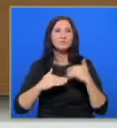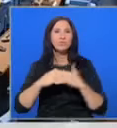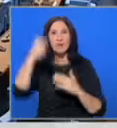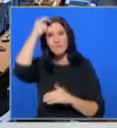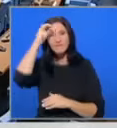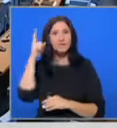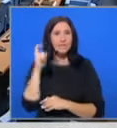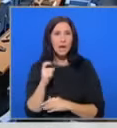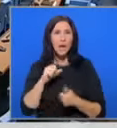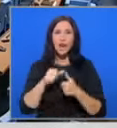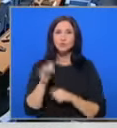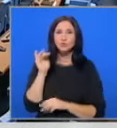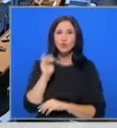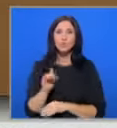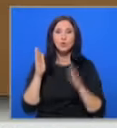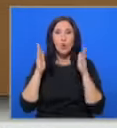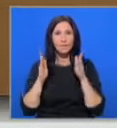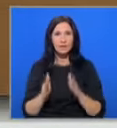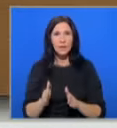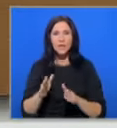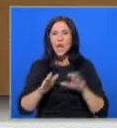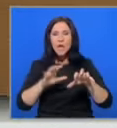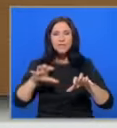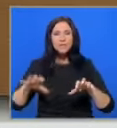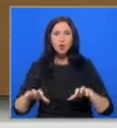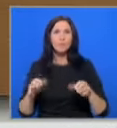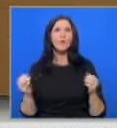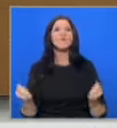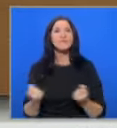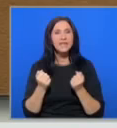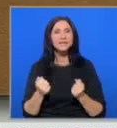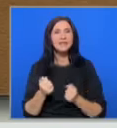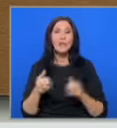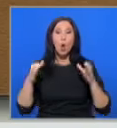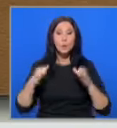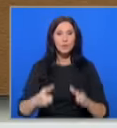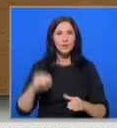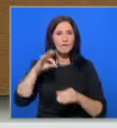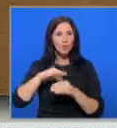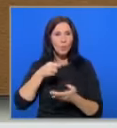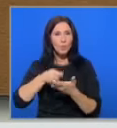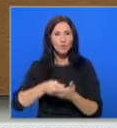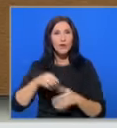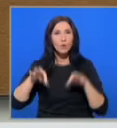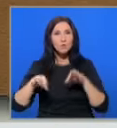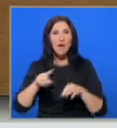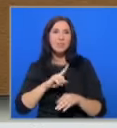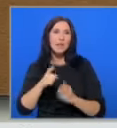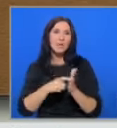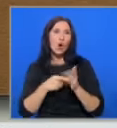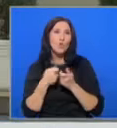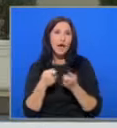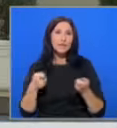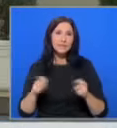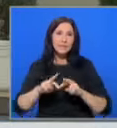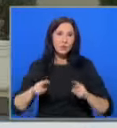МВР сигнали. Лесно ще бъдат определени зоните под въздействие на корпоративния вод, купуването на гласове, неправомерна агитация